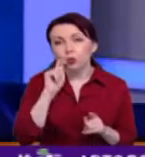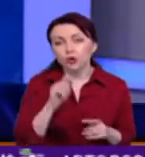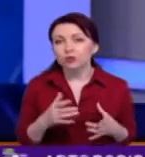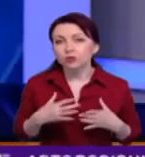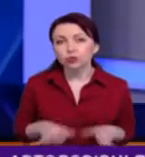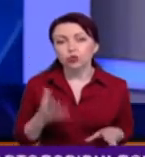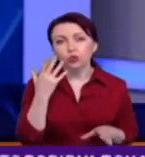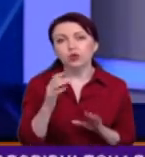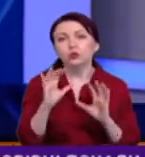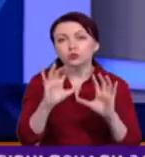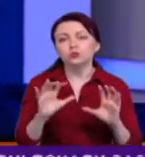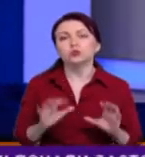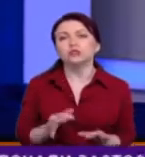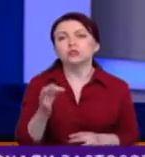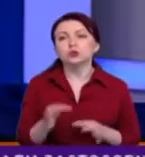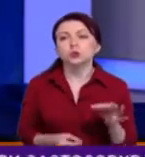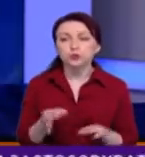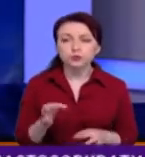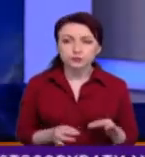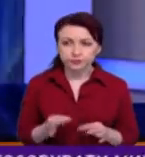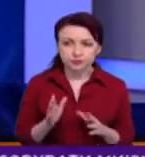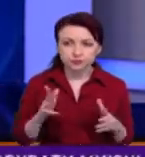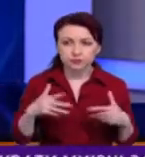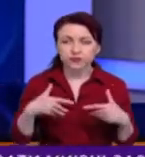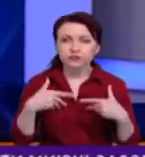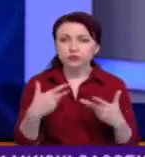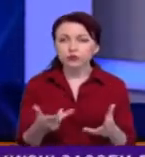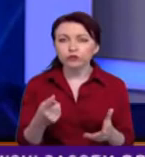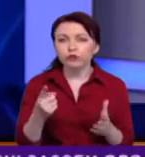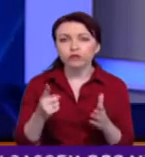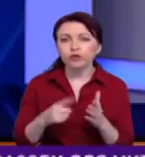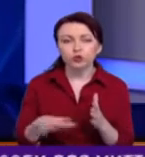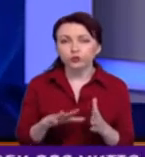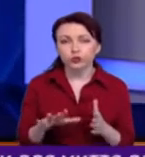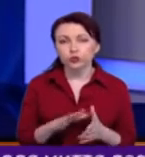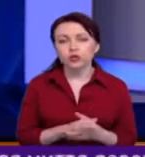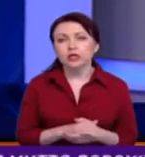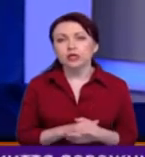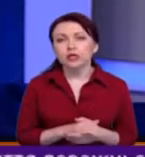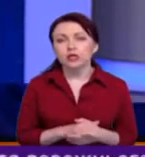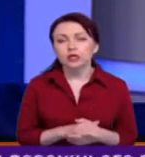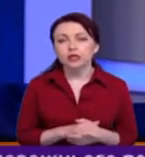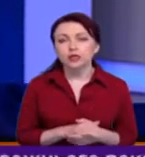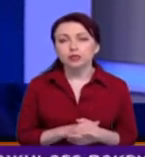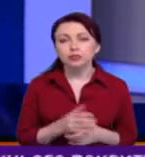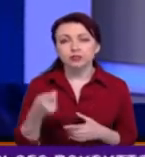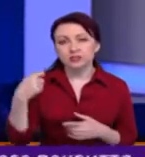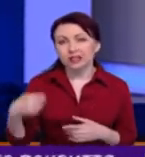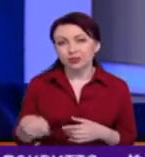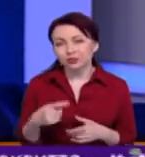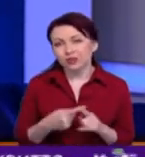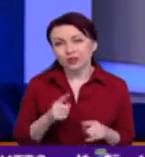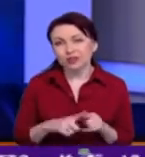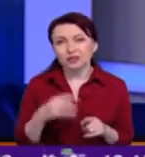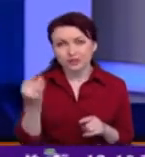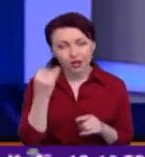коли Конституційний суд висловлював недовіру і звільняв голову Конституційного суду. Звичайно, це цікаво з